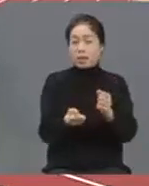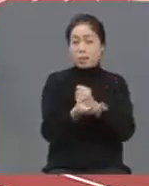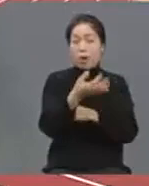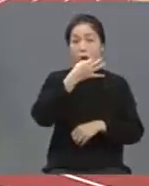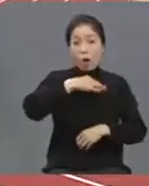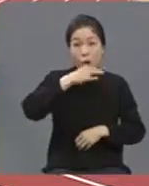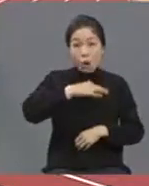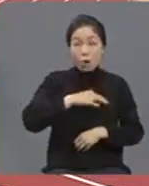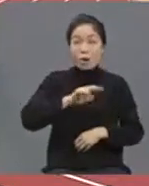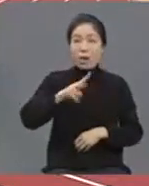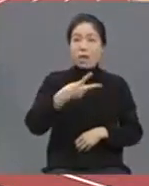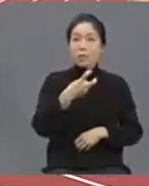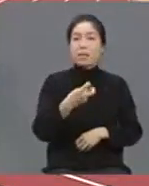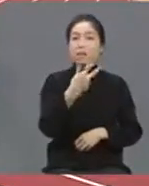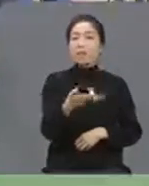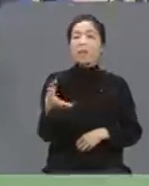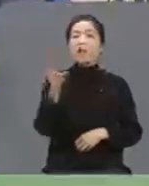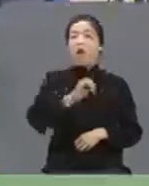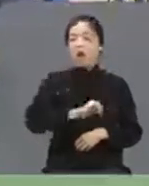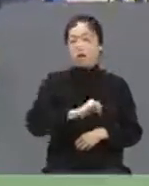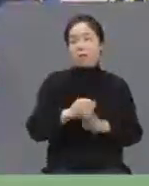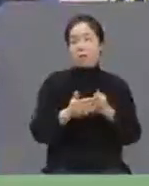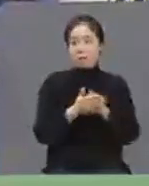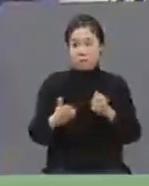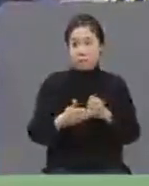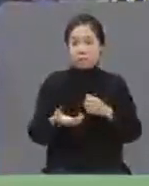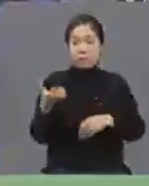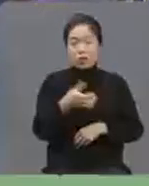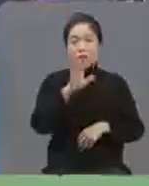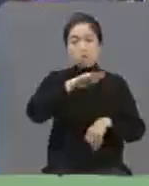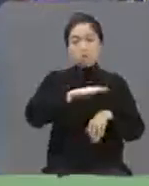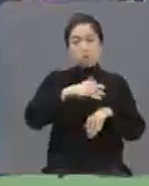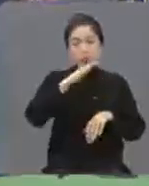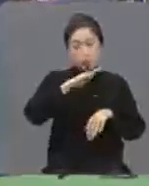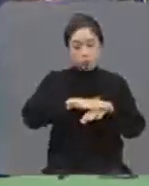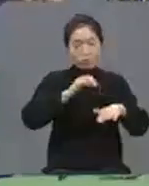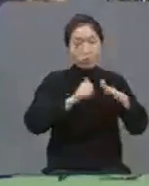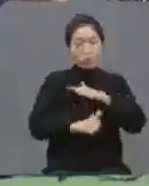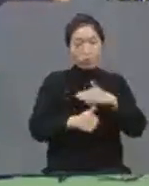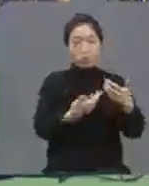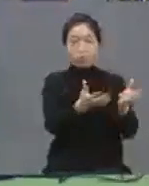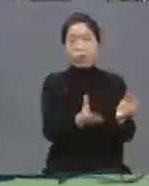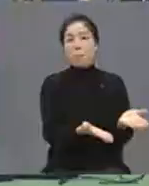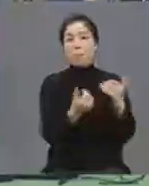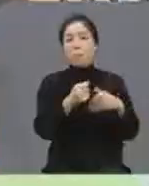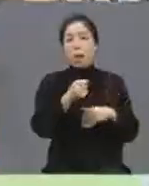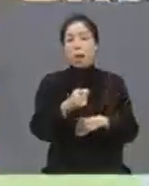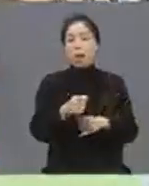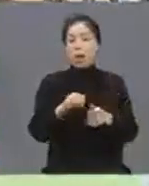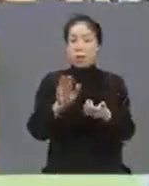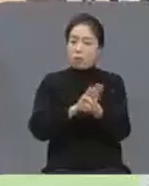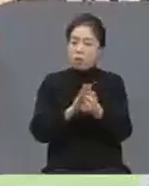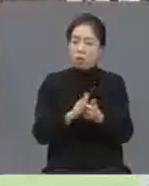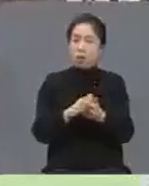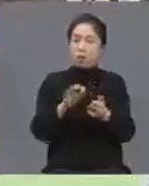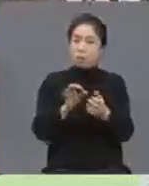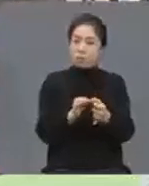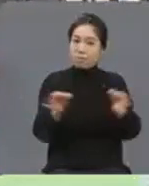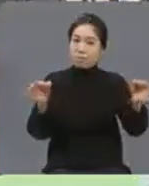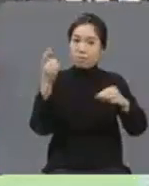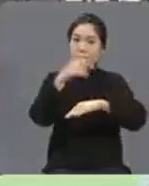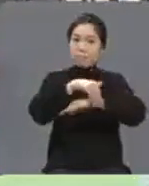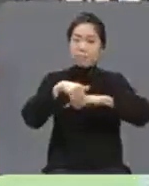효과가 227억 원에 달한다며 전지훈련 유치실적 우수 시군을 선정에서 인센티브 지급 등을 진행할